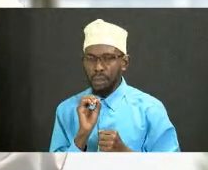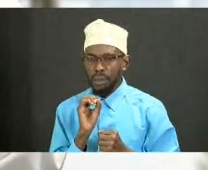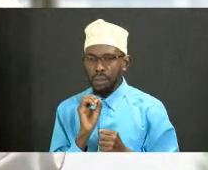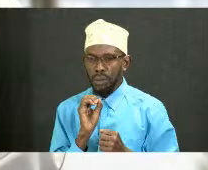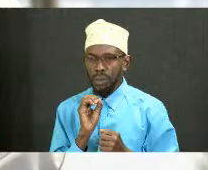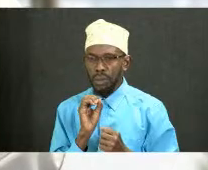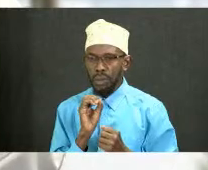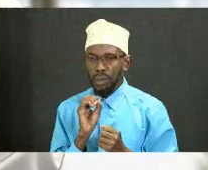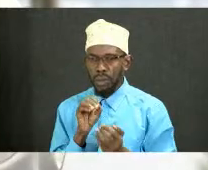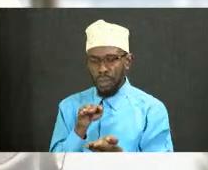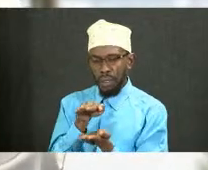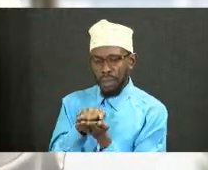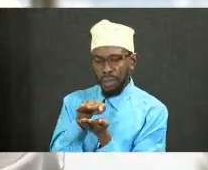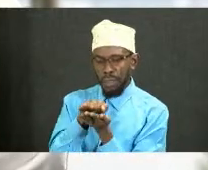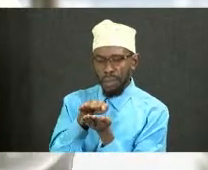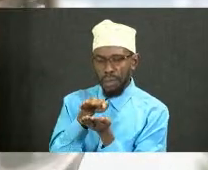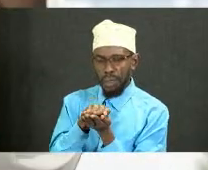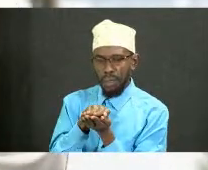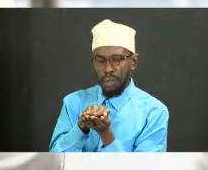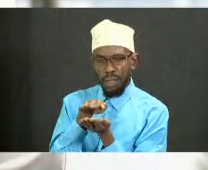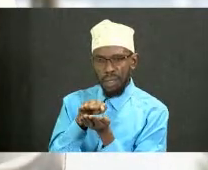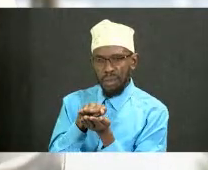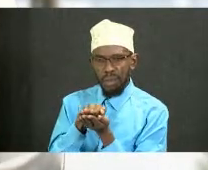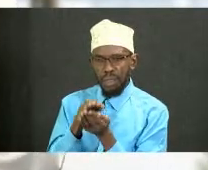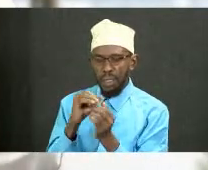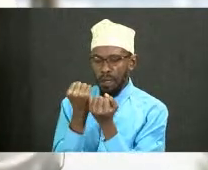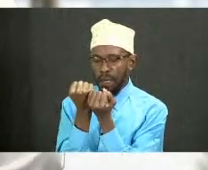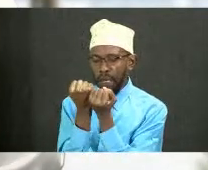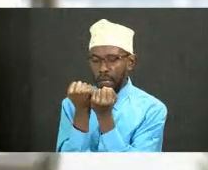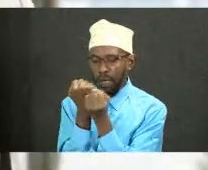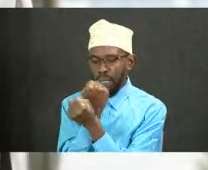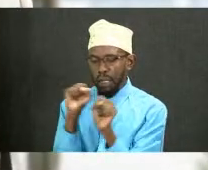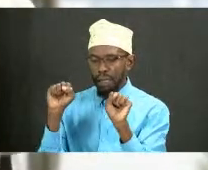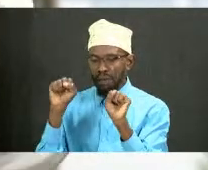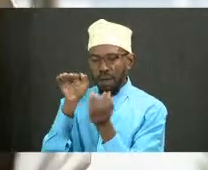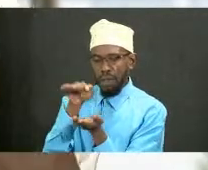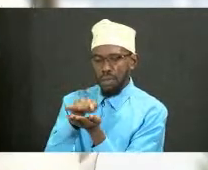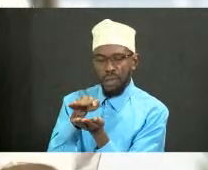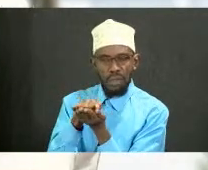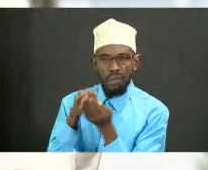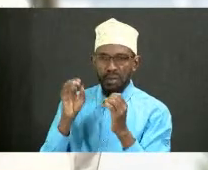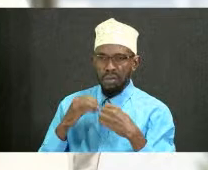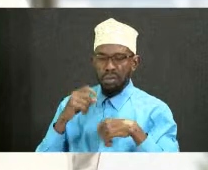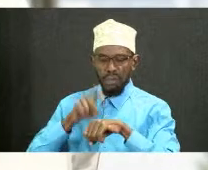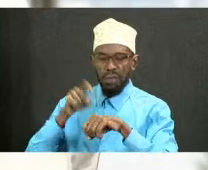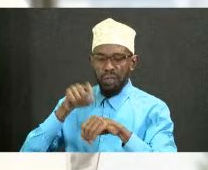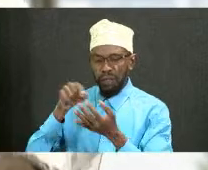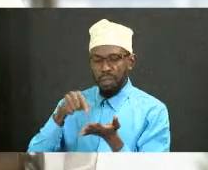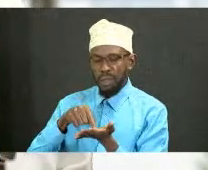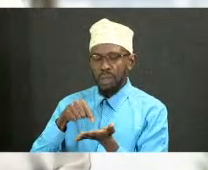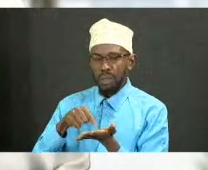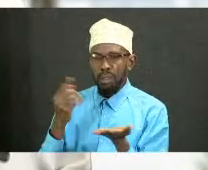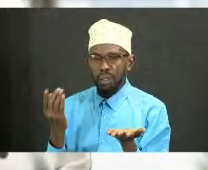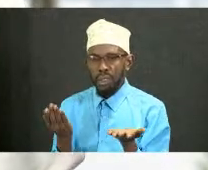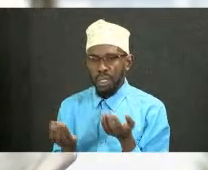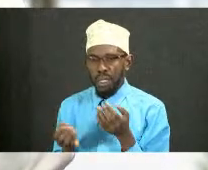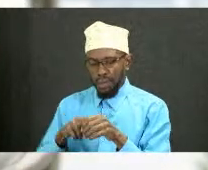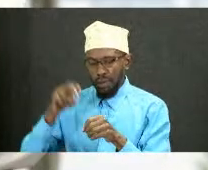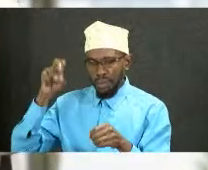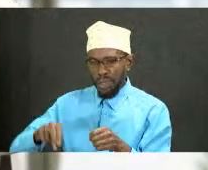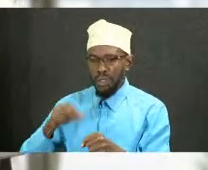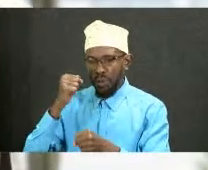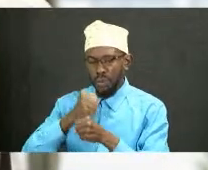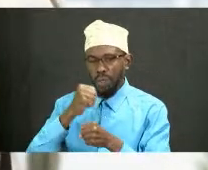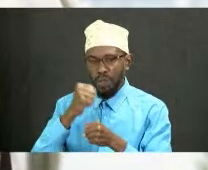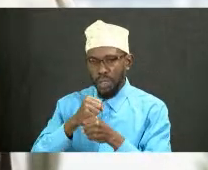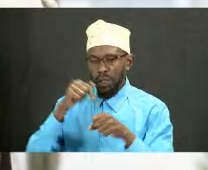na wameweka hazina yoyote ambayo itawezesha kukabiliana na mambo kama haya. Kwa hivyo kama amepoteza